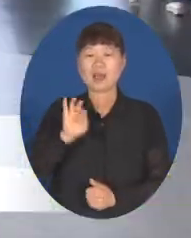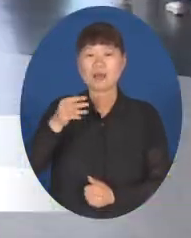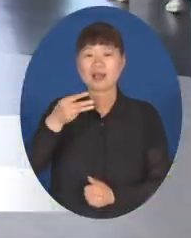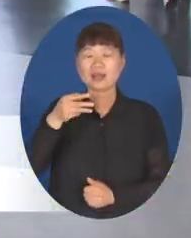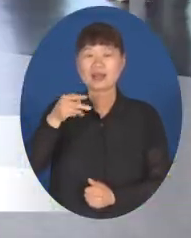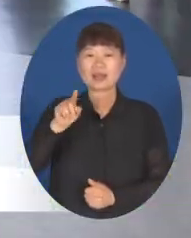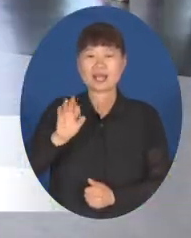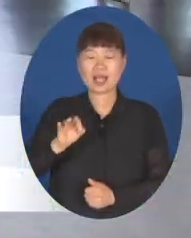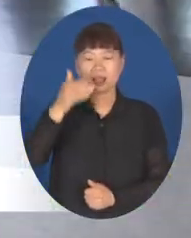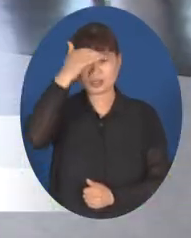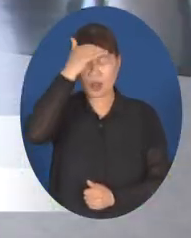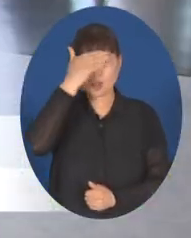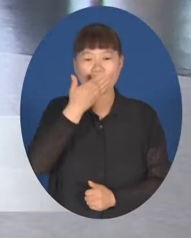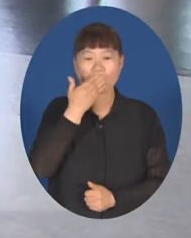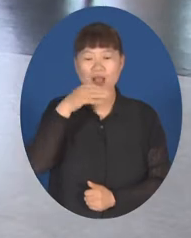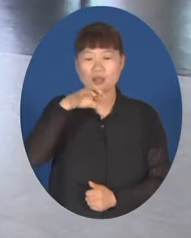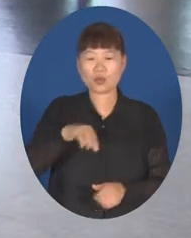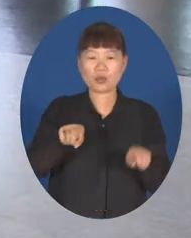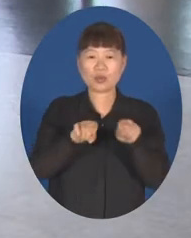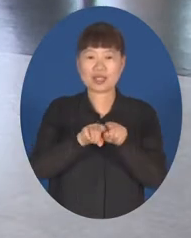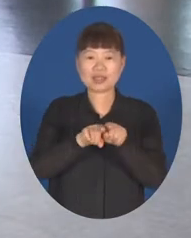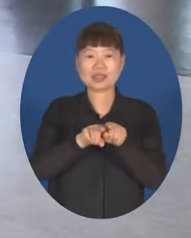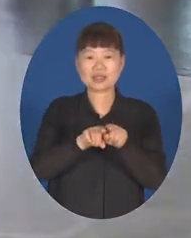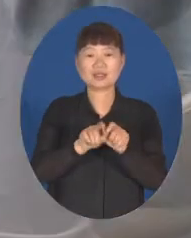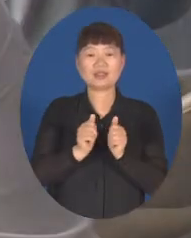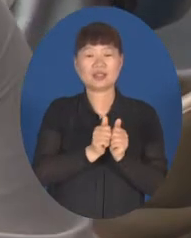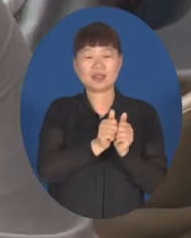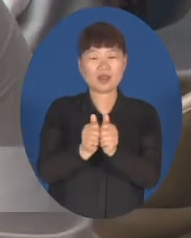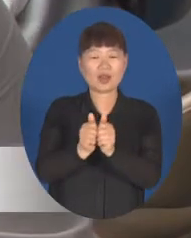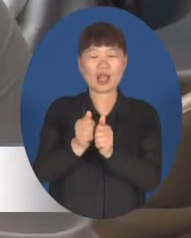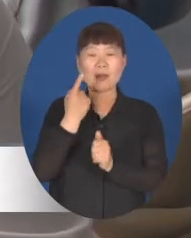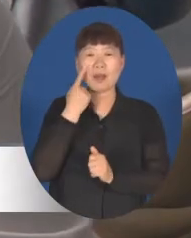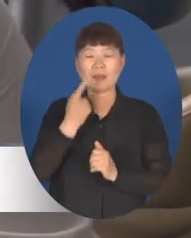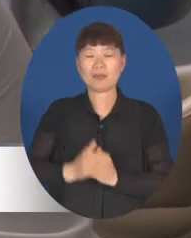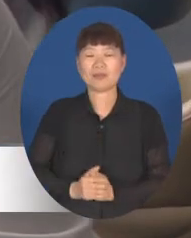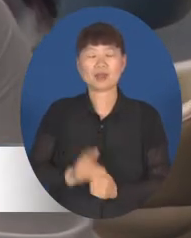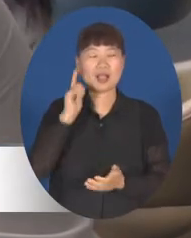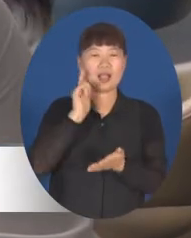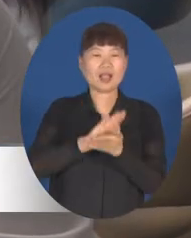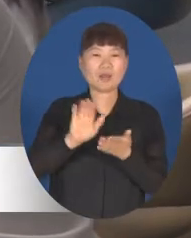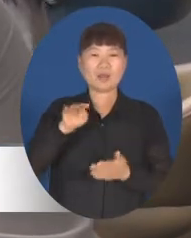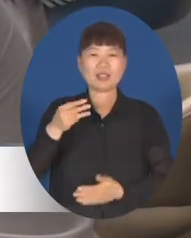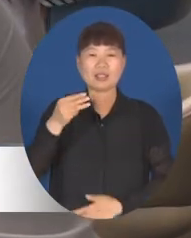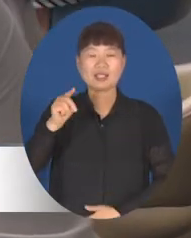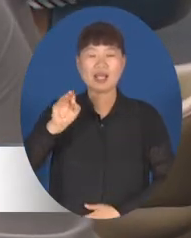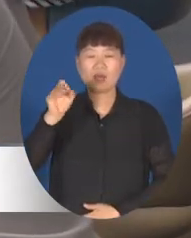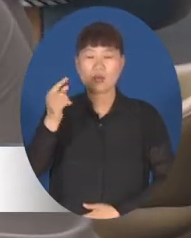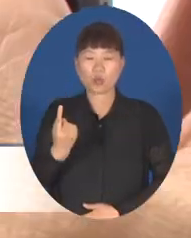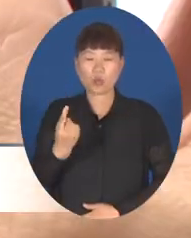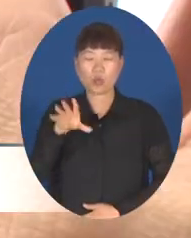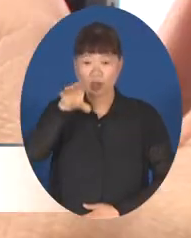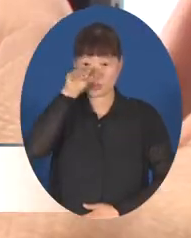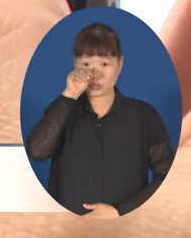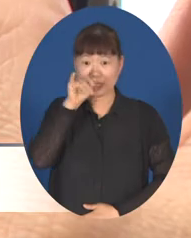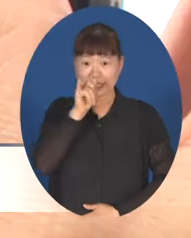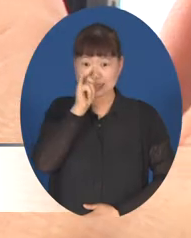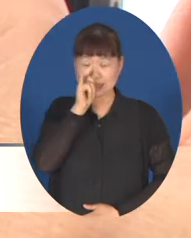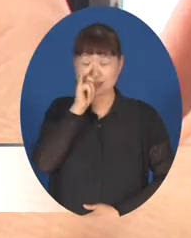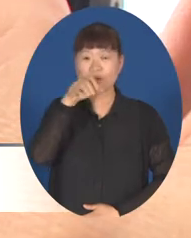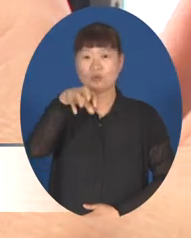있는 팔당 전망대 함께 구경해 보시죠 시원한 팔당호의 전경이 한눈에 담기는 팔당